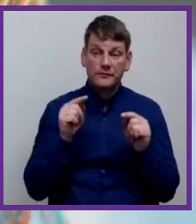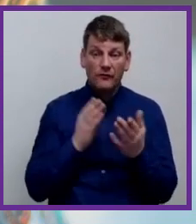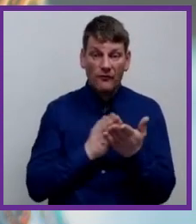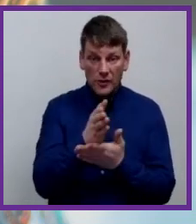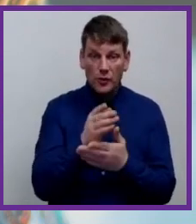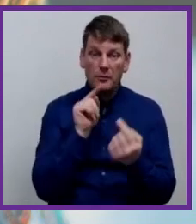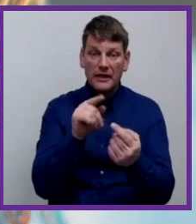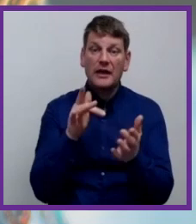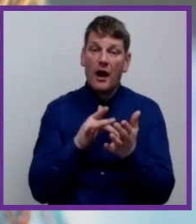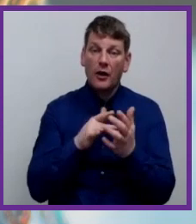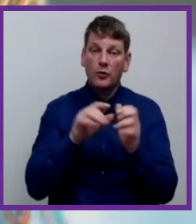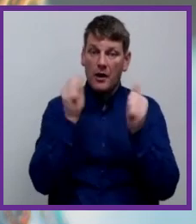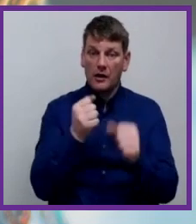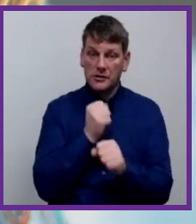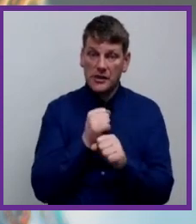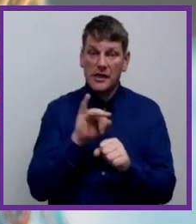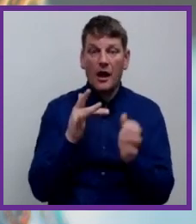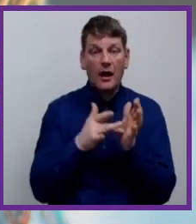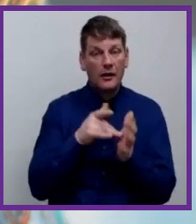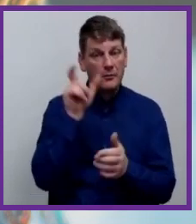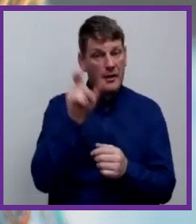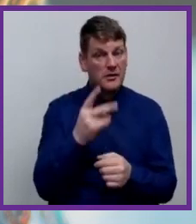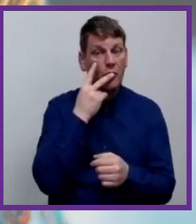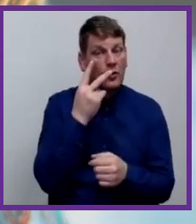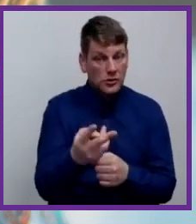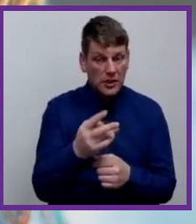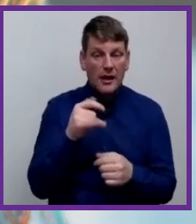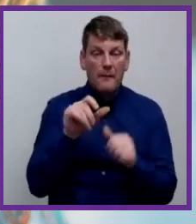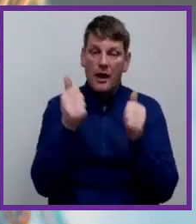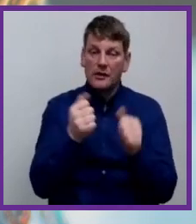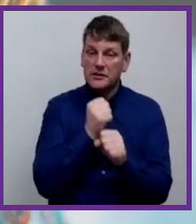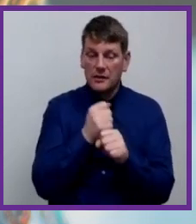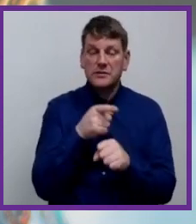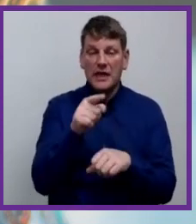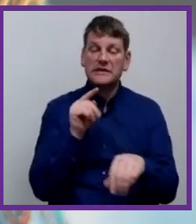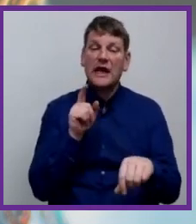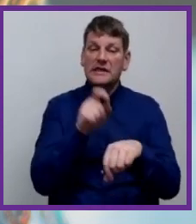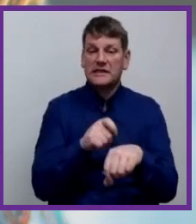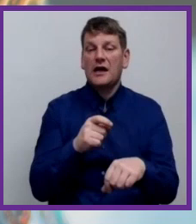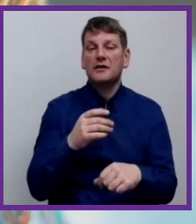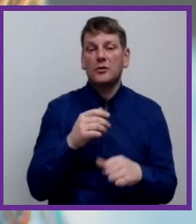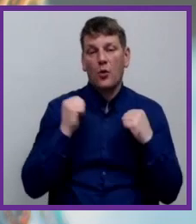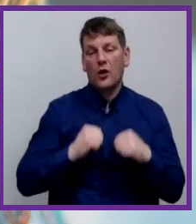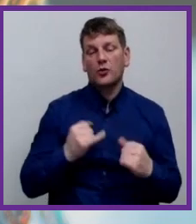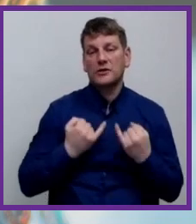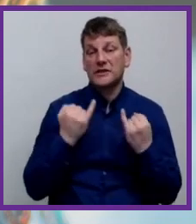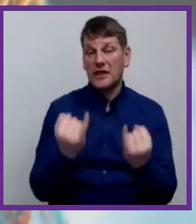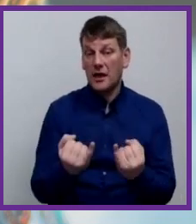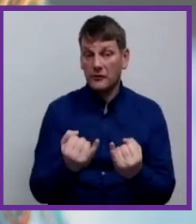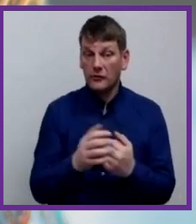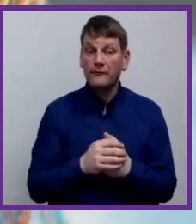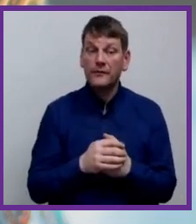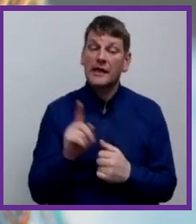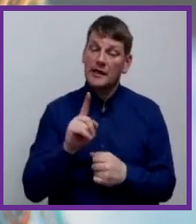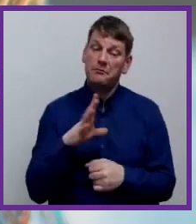kādu mākslas darbu, ja kāda persona uzskata, ka mākslas darbs aizskata tās godu un cieņu. Un ir